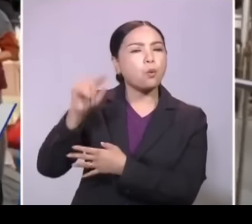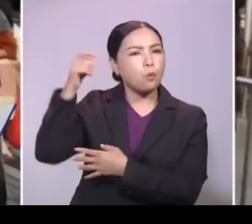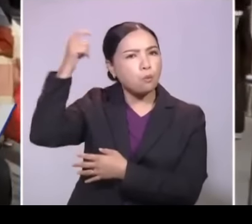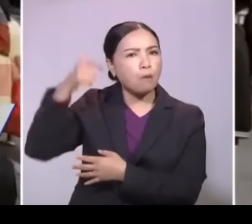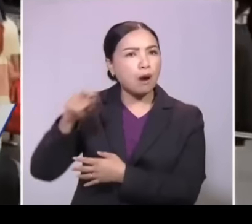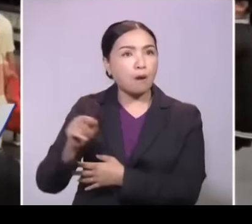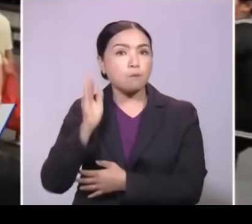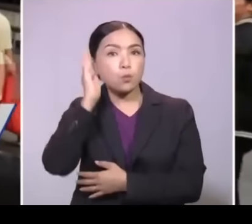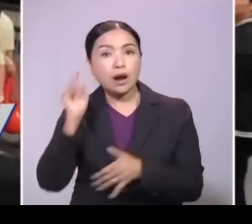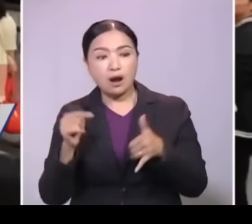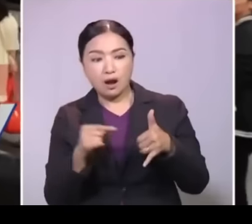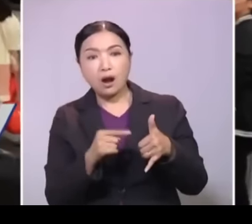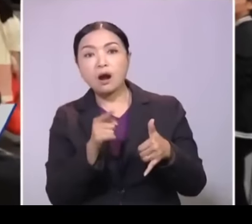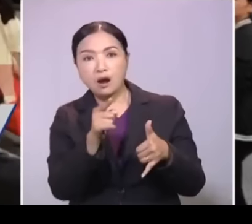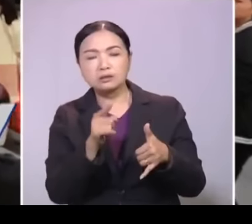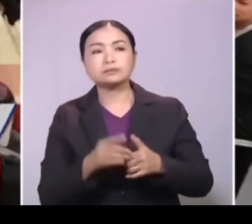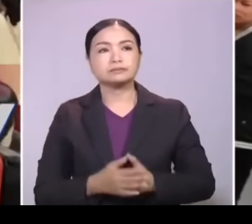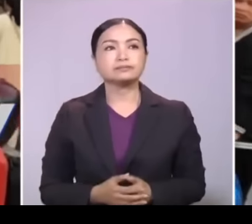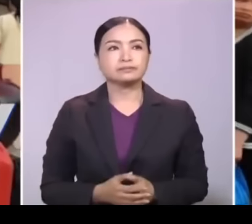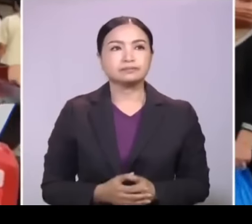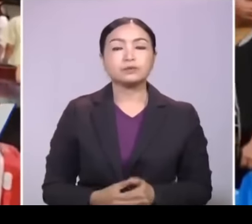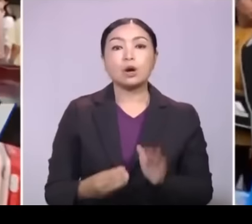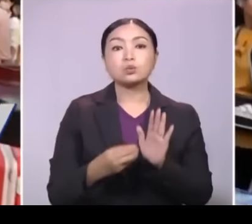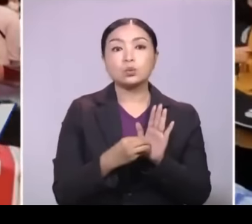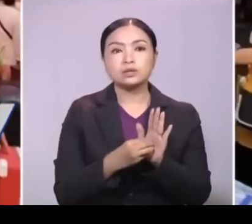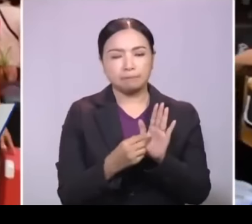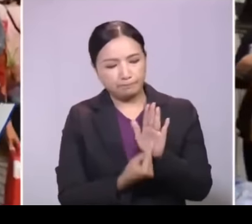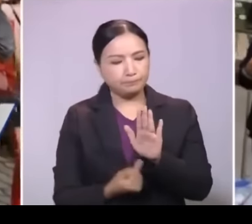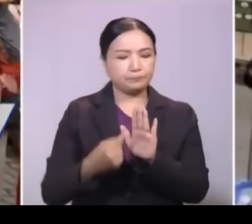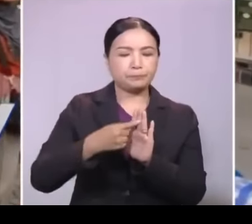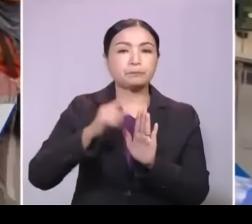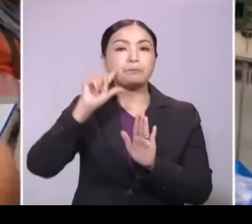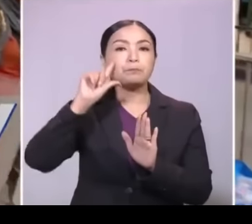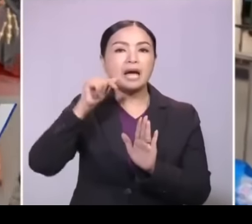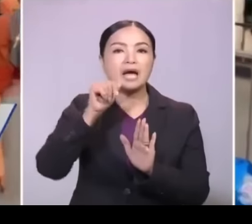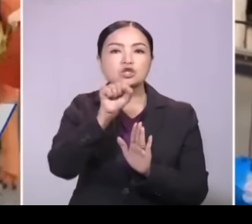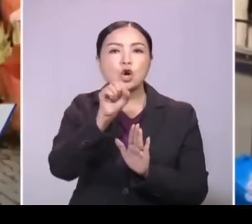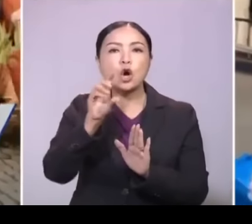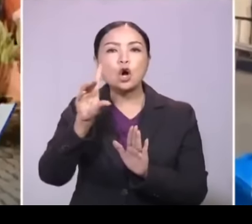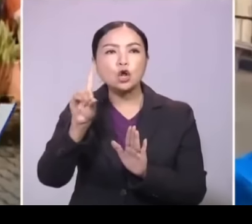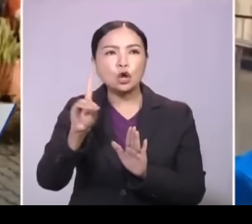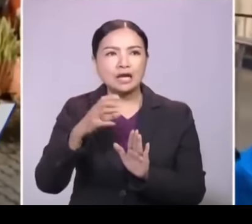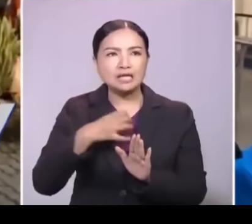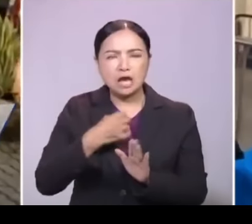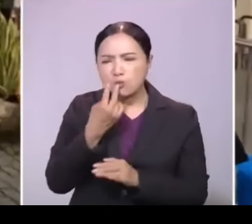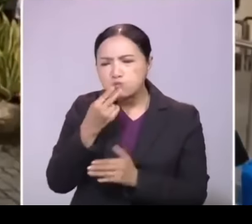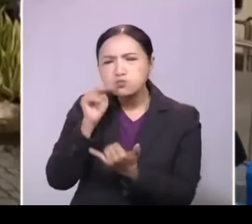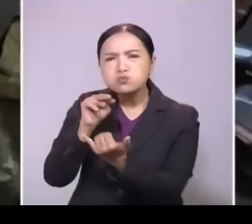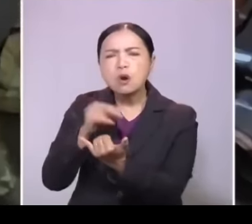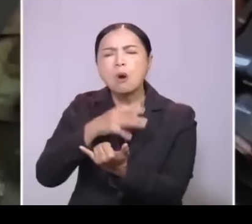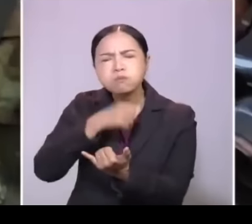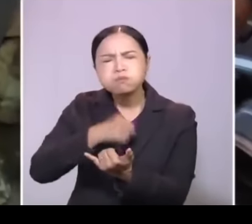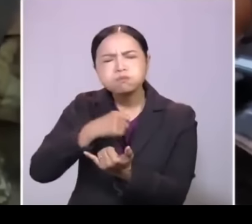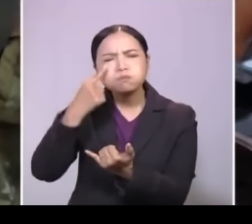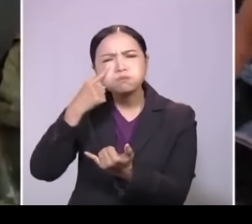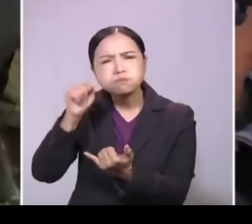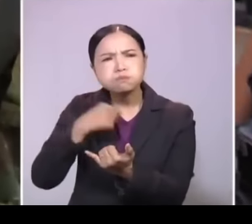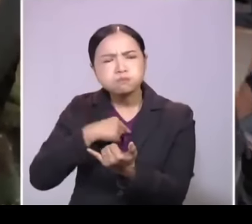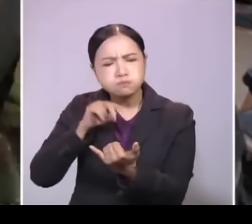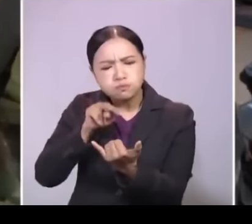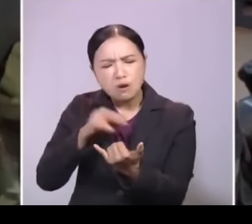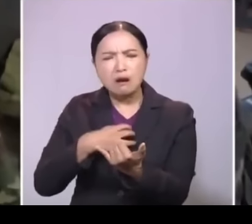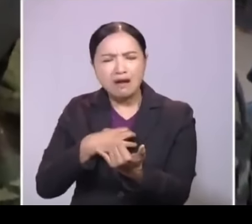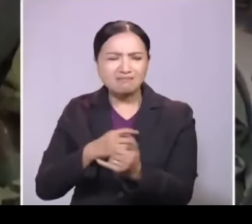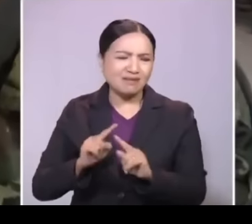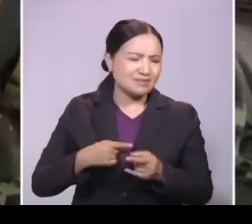อย่างหนุ่มคนนี้นะครับเพิ่งจะเดินทางจากกรุงเทพมาถึงแม่สอดเพราะว่าอยากจะไปดูอาการตาที่ล้มป่วยอยู่นะครับแต่กำลังตัดสินใจเ